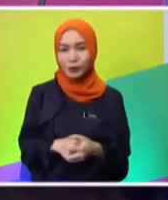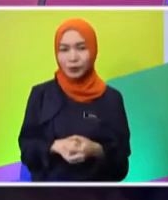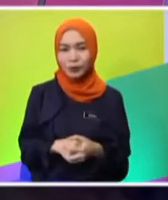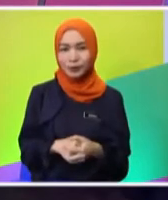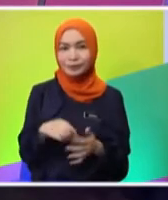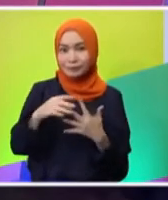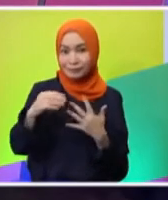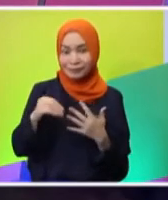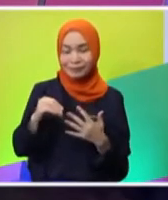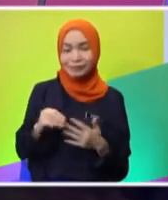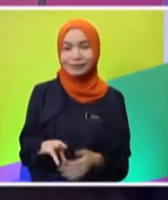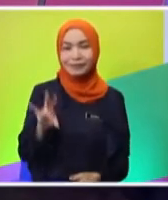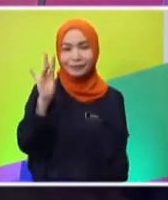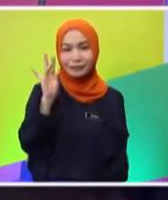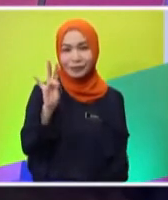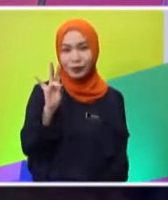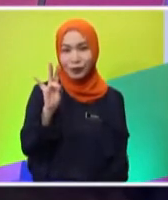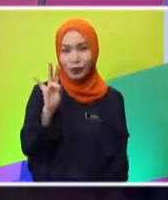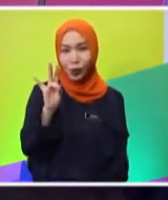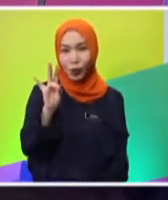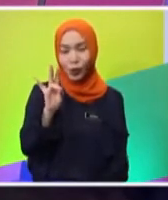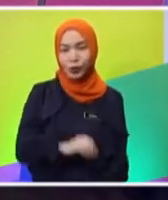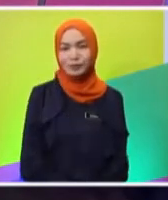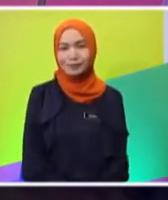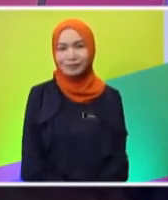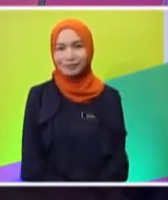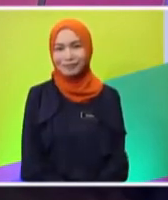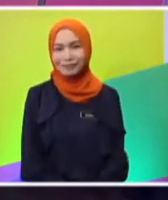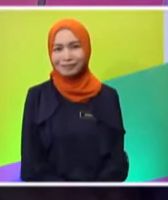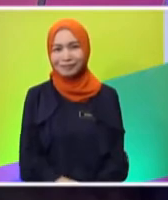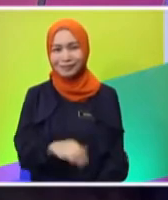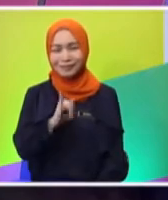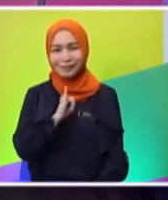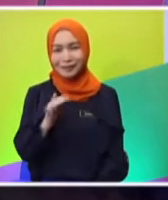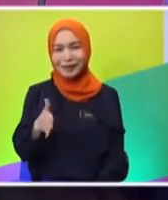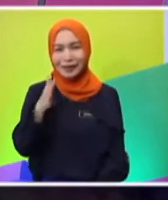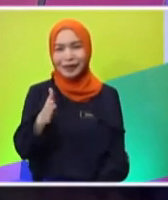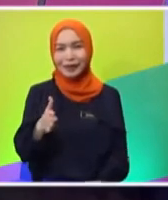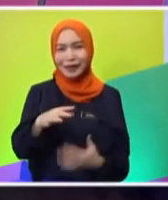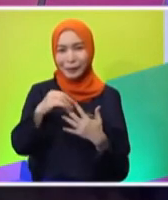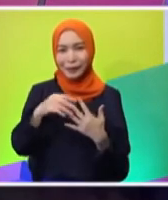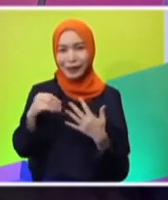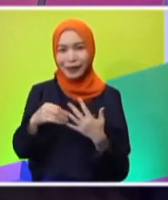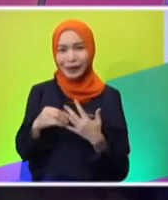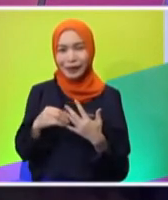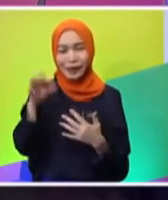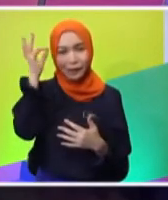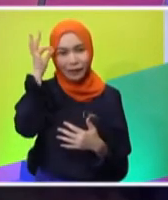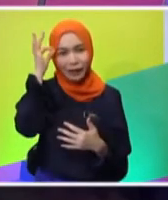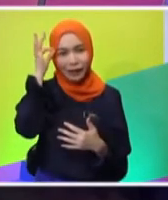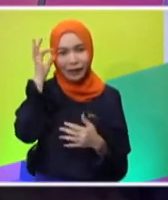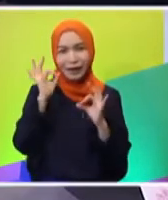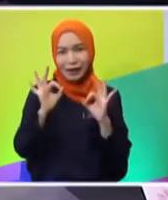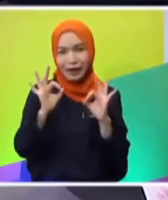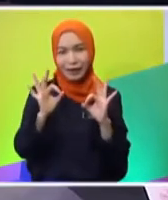7 Ah iya pi dengan pantasnya saya akan pilih great thinking oke bagus soalnya suruh